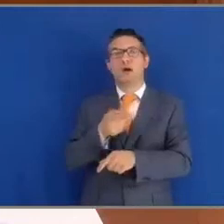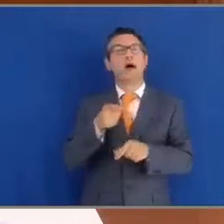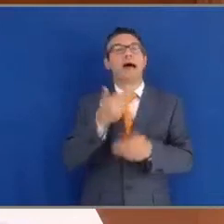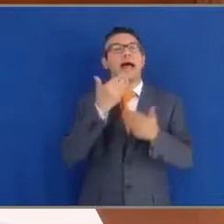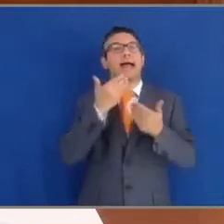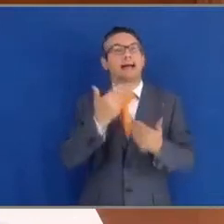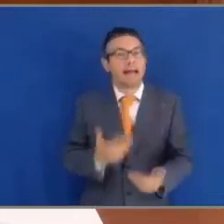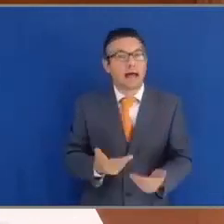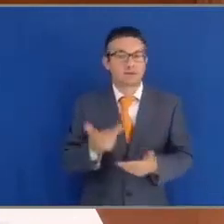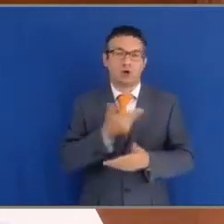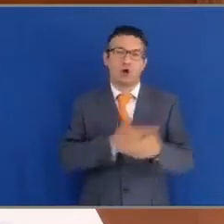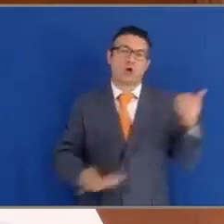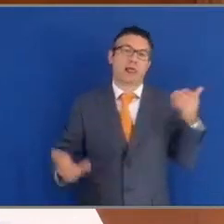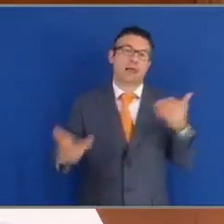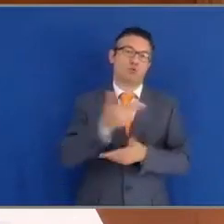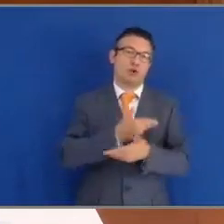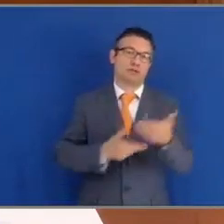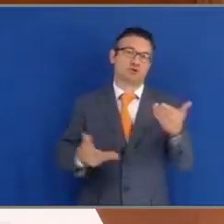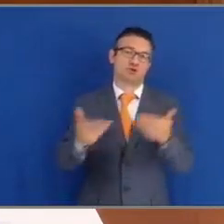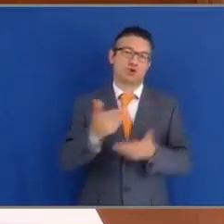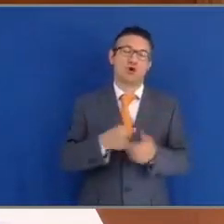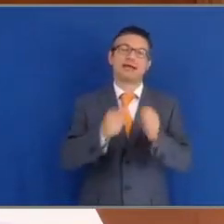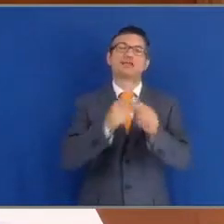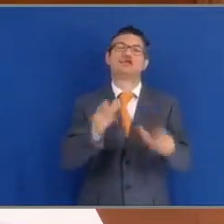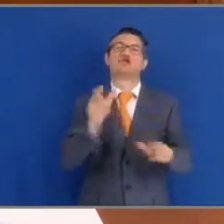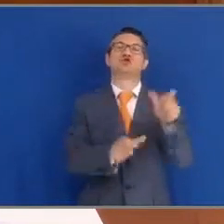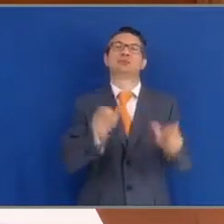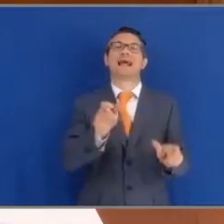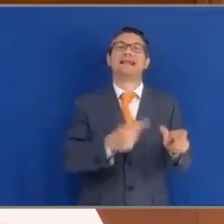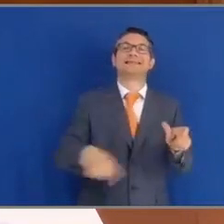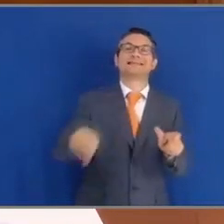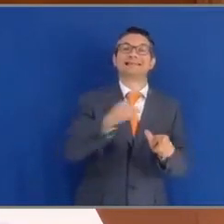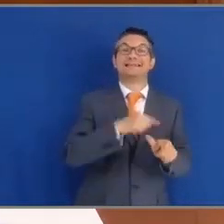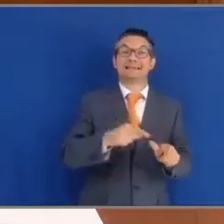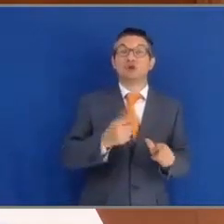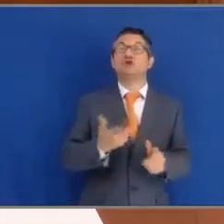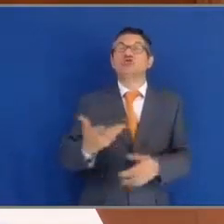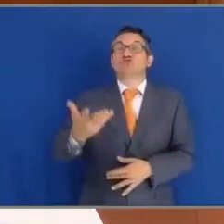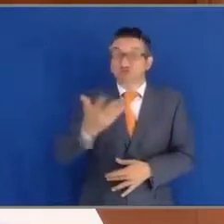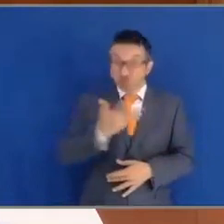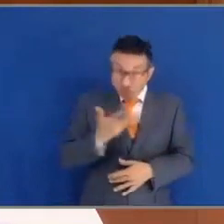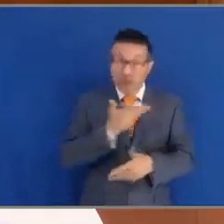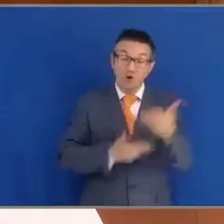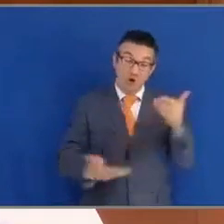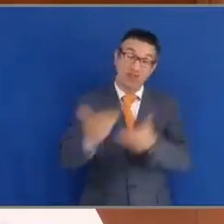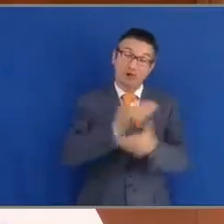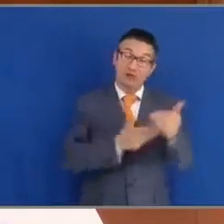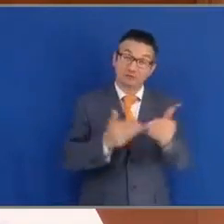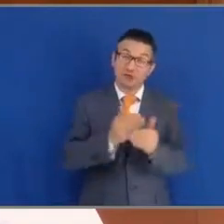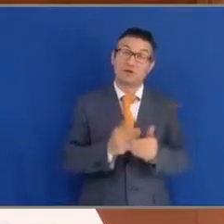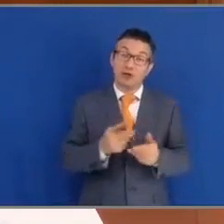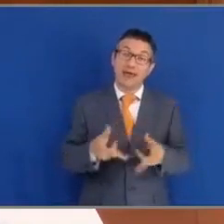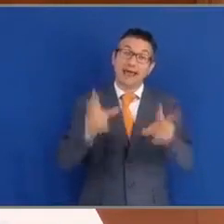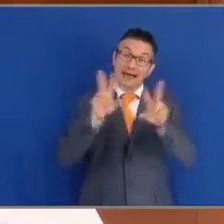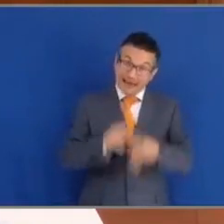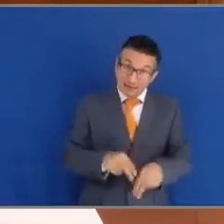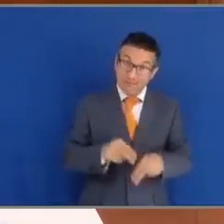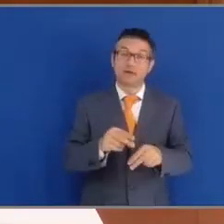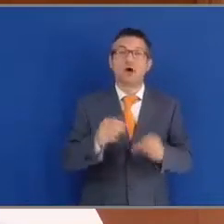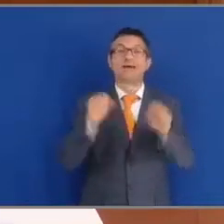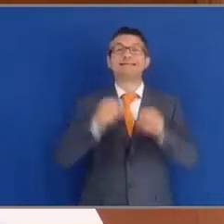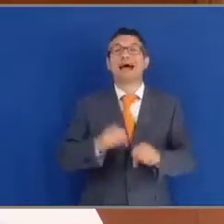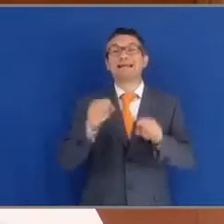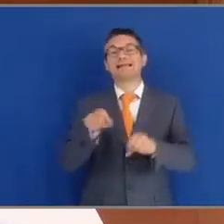grande collaborazione dei cittadini che c'è in questo momento, e ripeto, un sistema sanitario